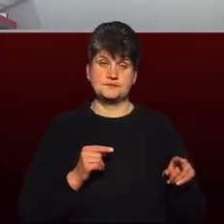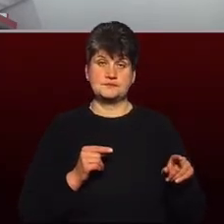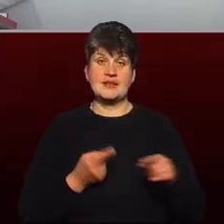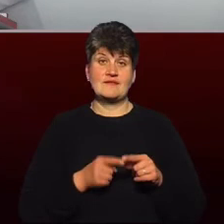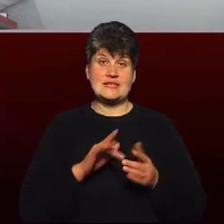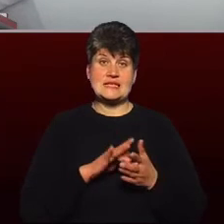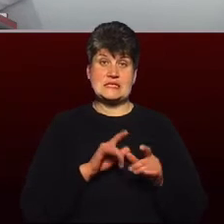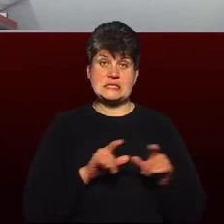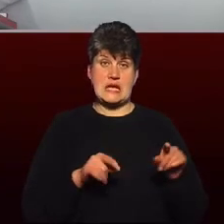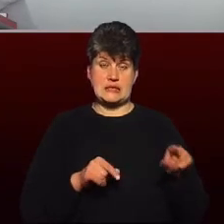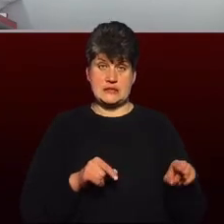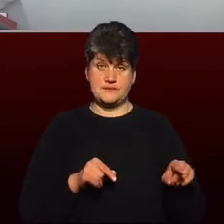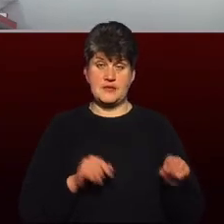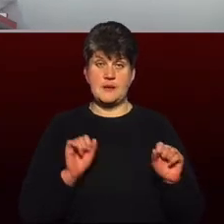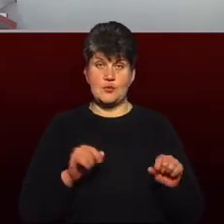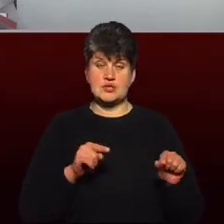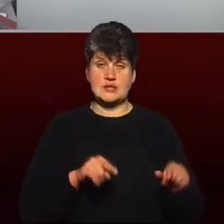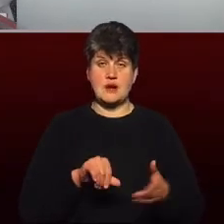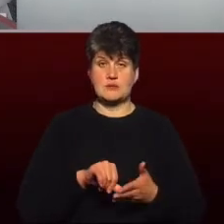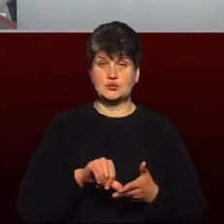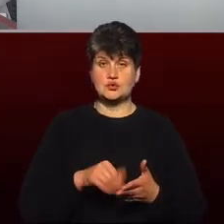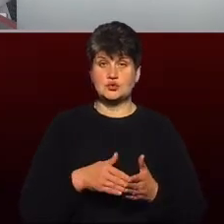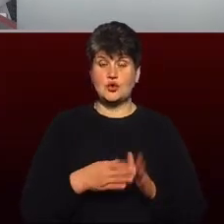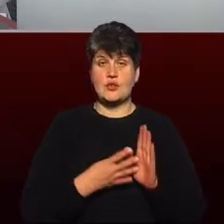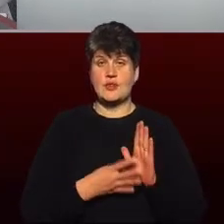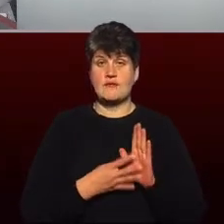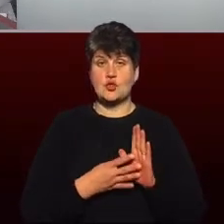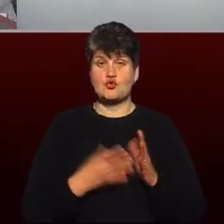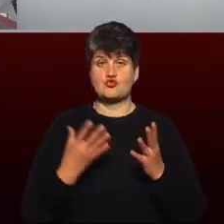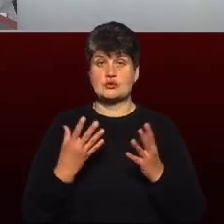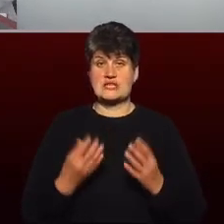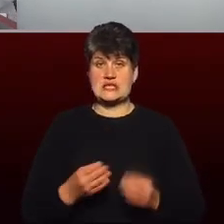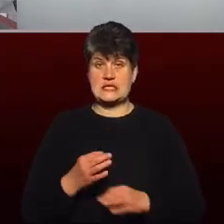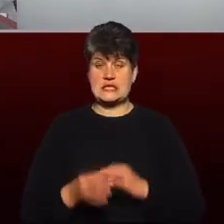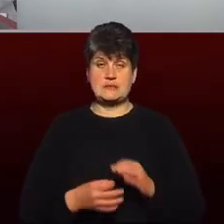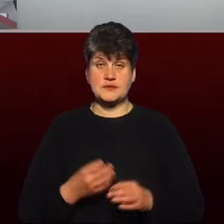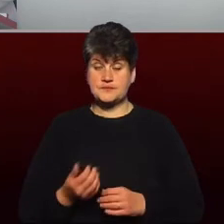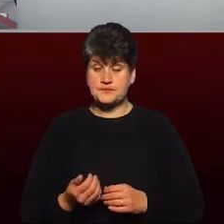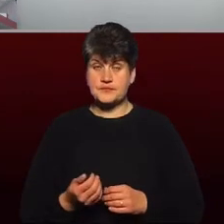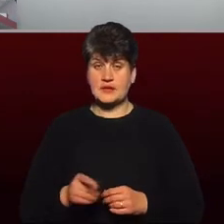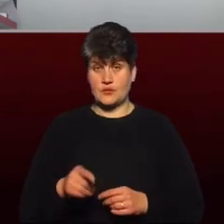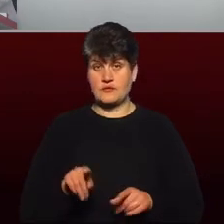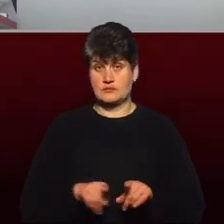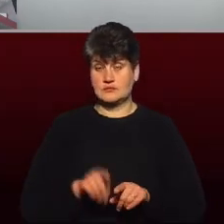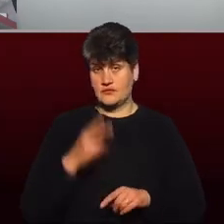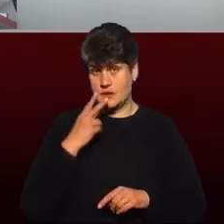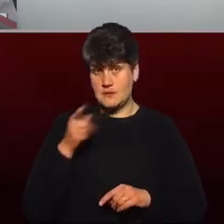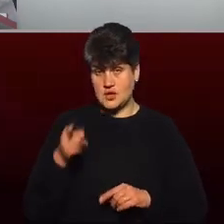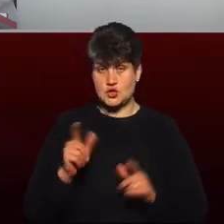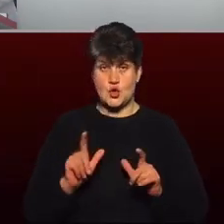і може там перебувати до 90 діб. Також, можливо, ви бачили